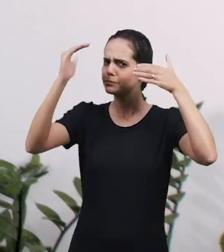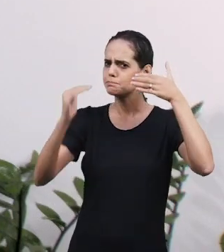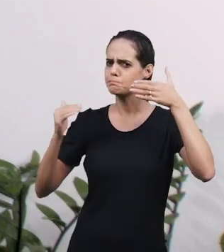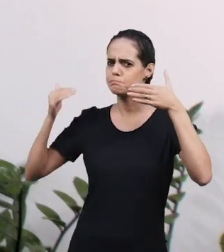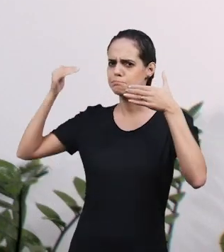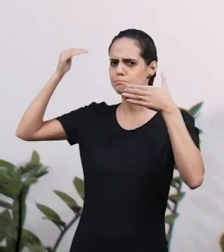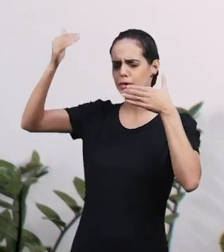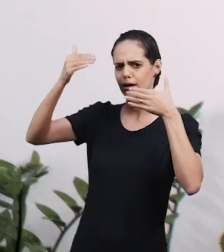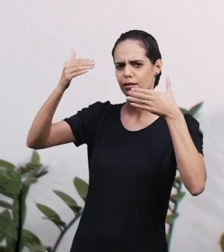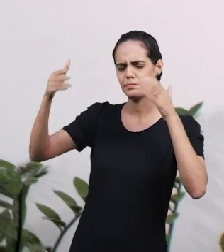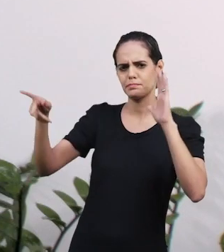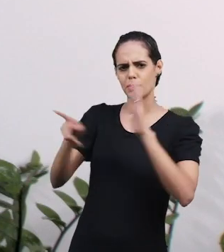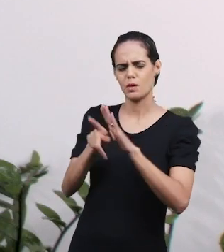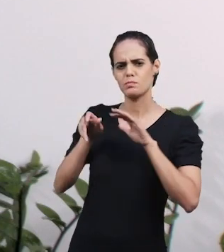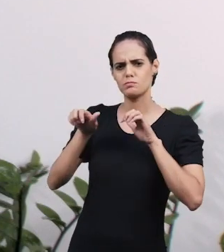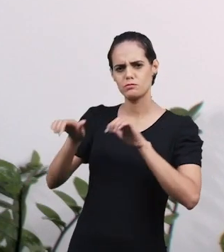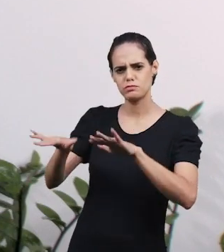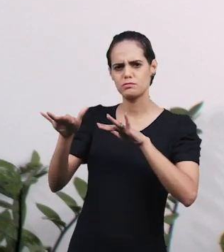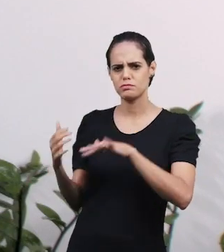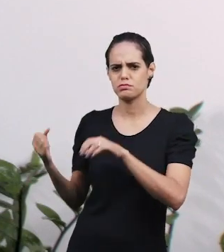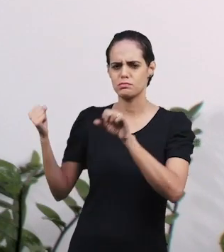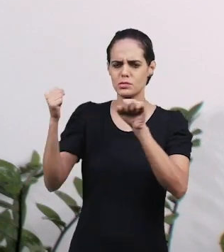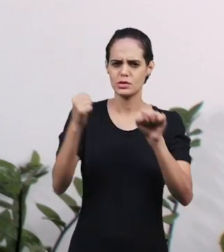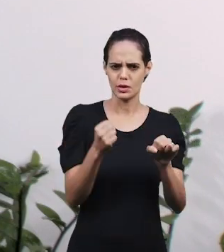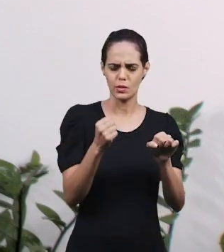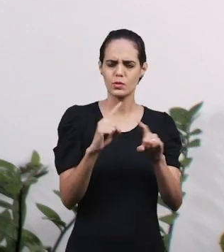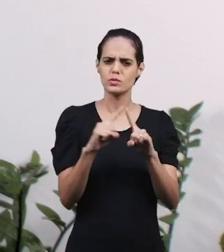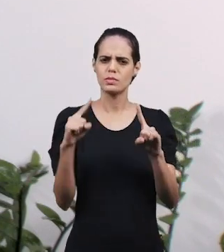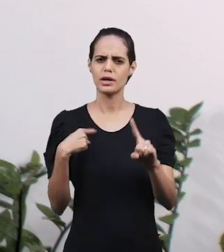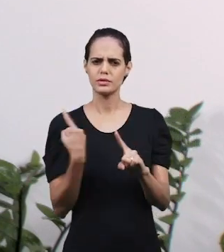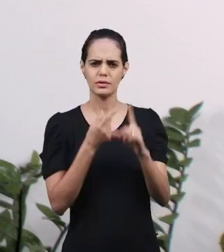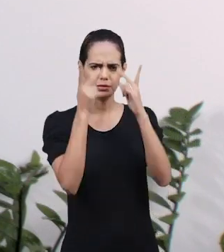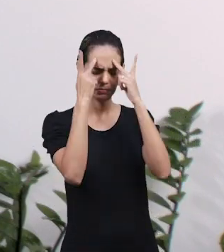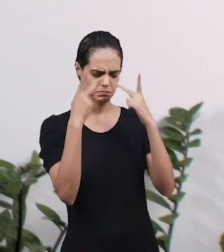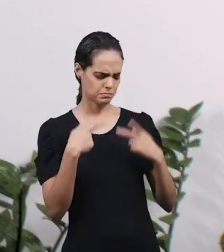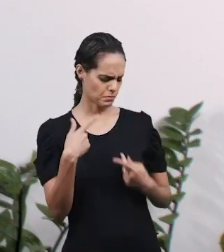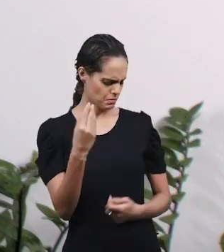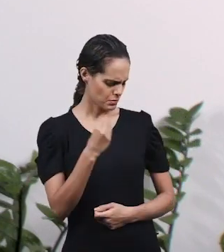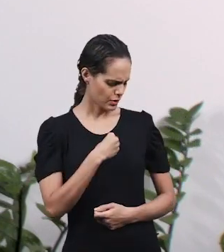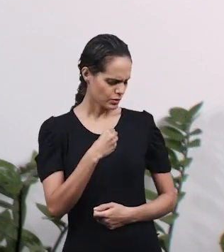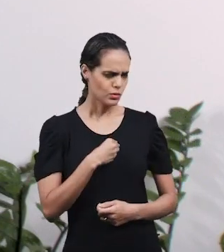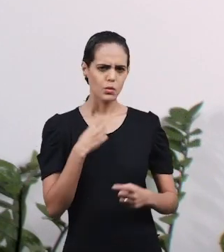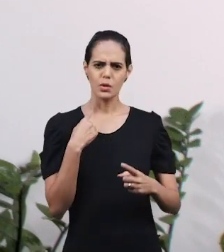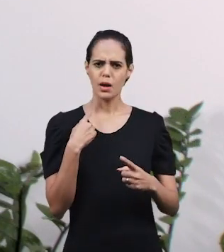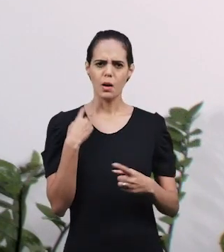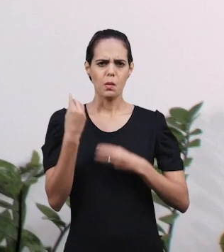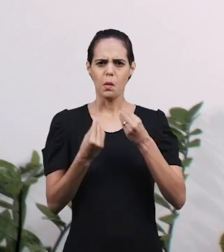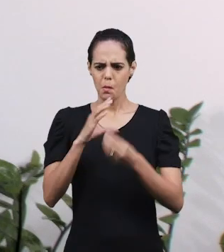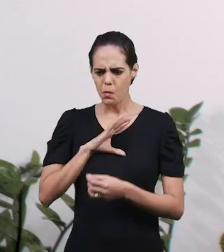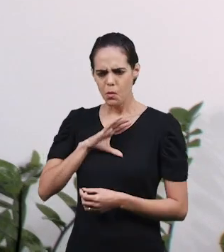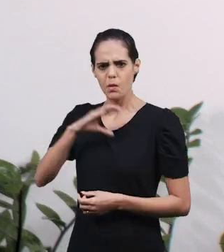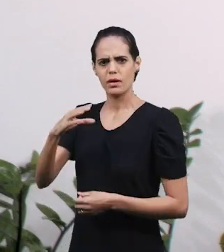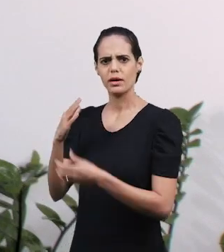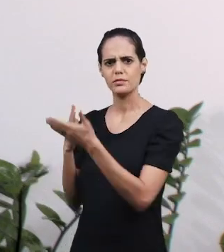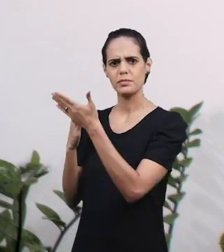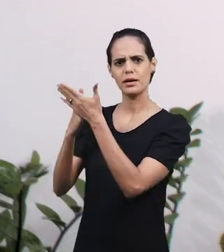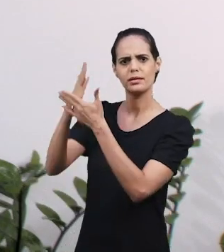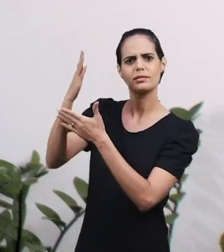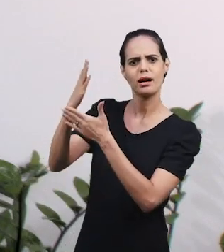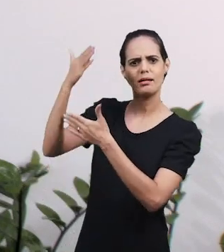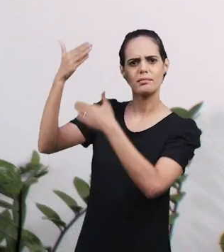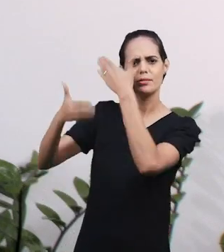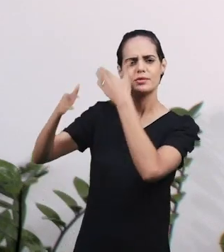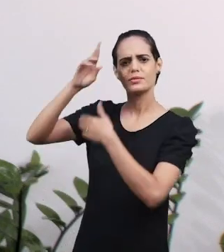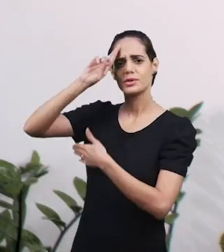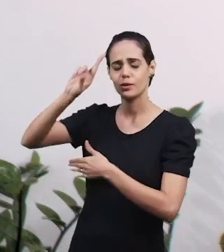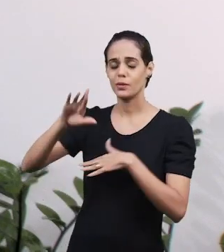dieux tout-puissants, mais nous sommes des pécheurs. Donc, qui nous donne cette audace?